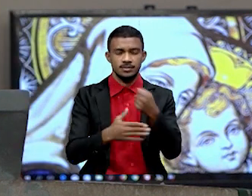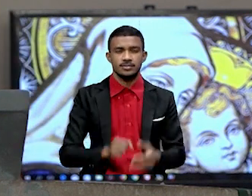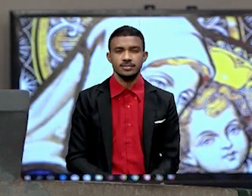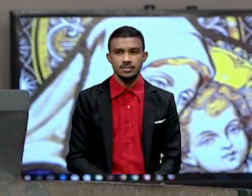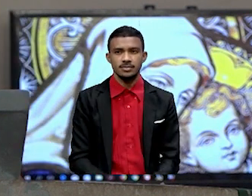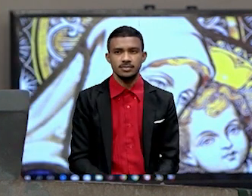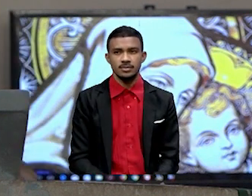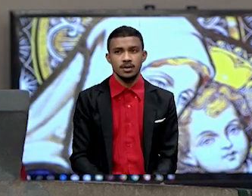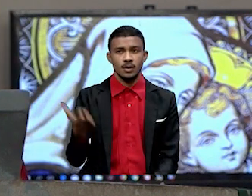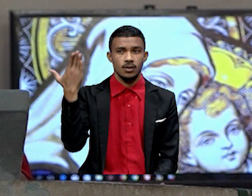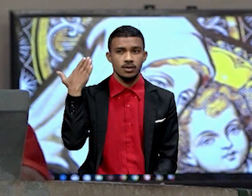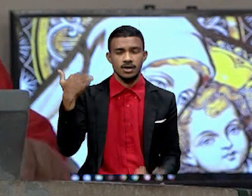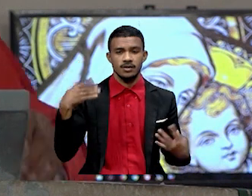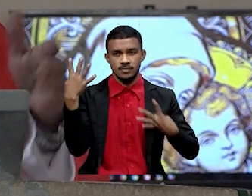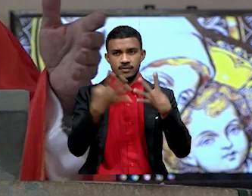uluk nebe